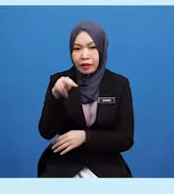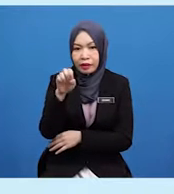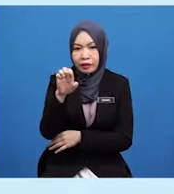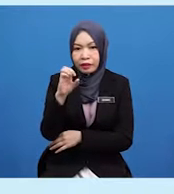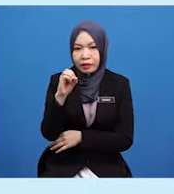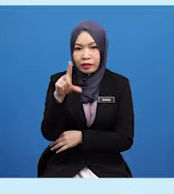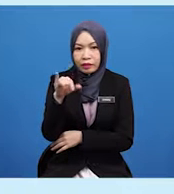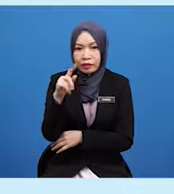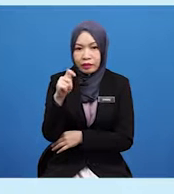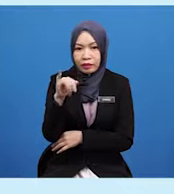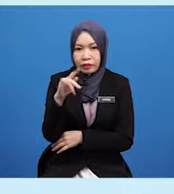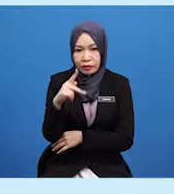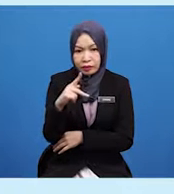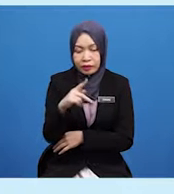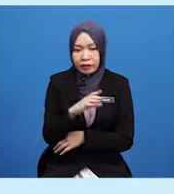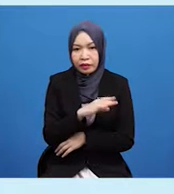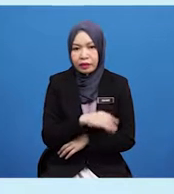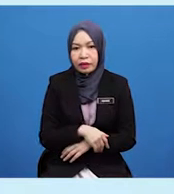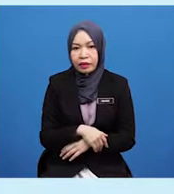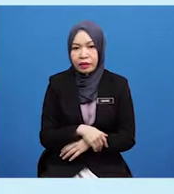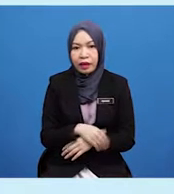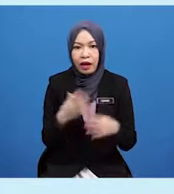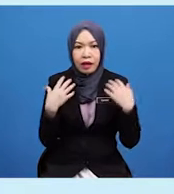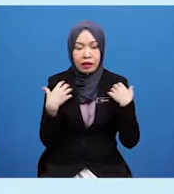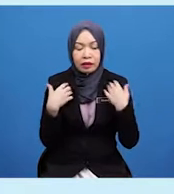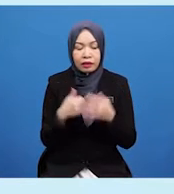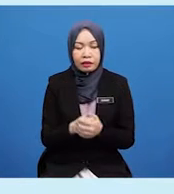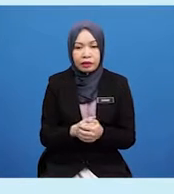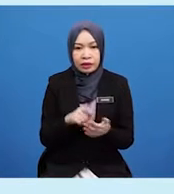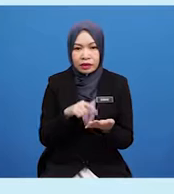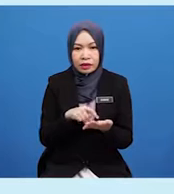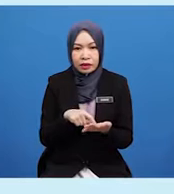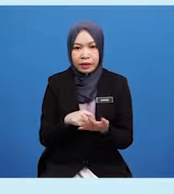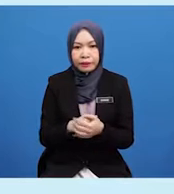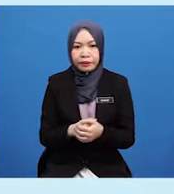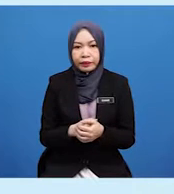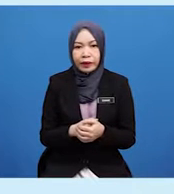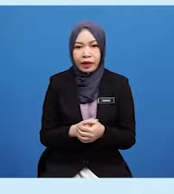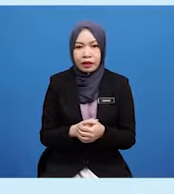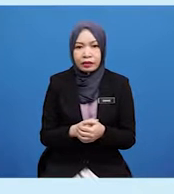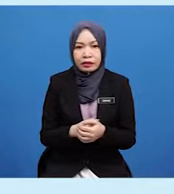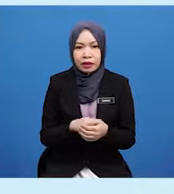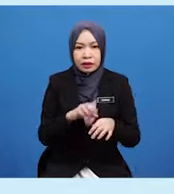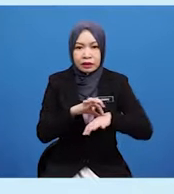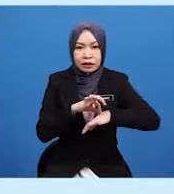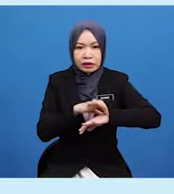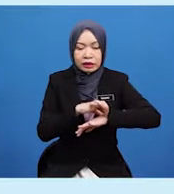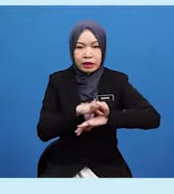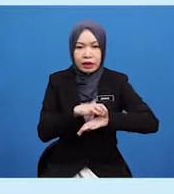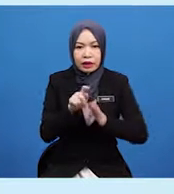kita perak men merupakan rangka manusia tertua yang pernah dijumpai di Malaysia